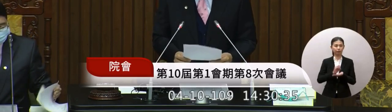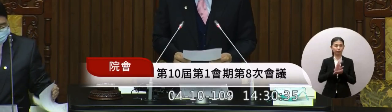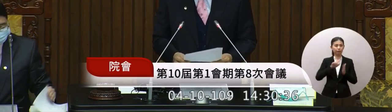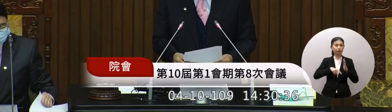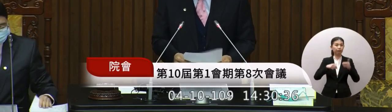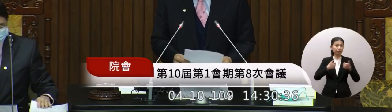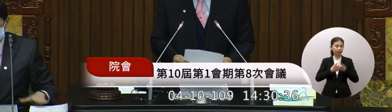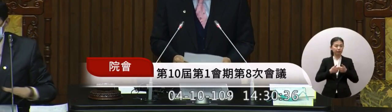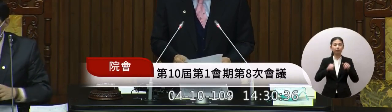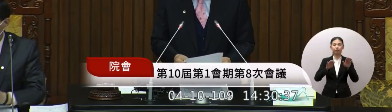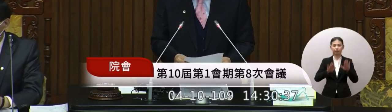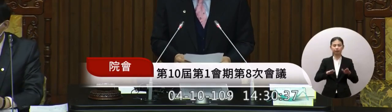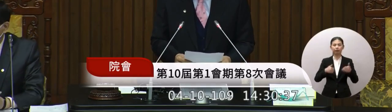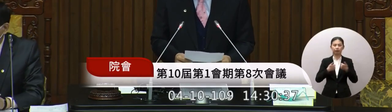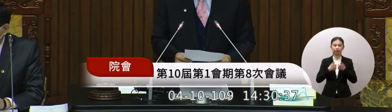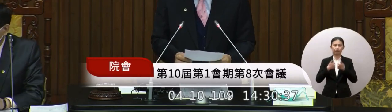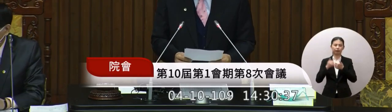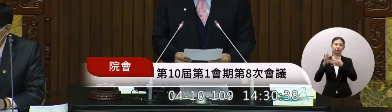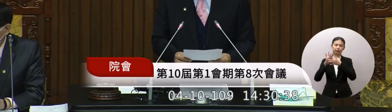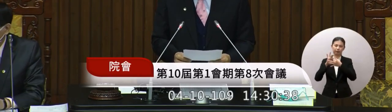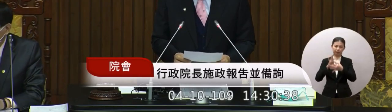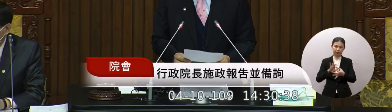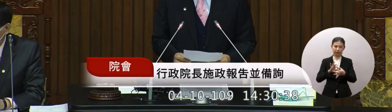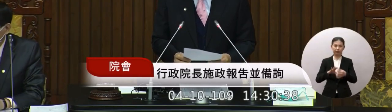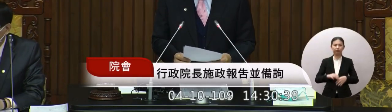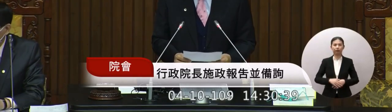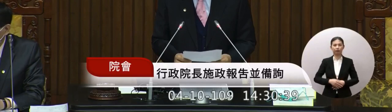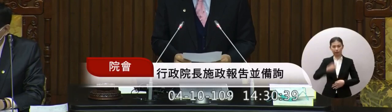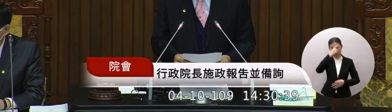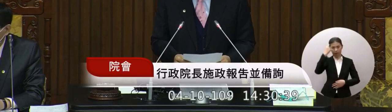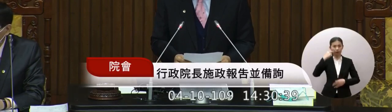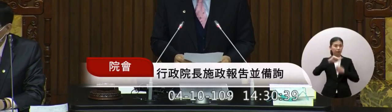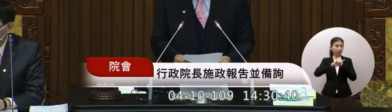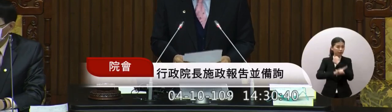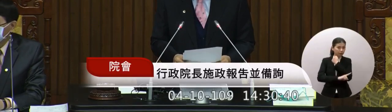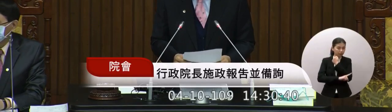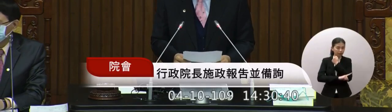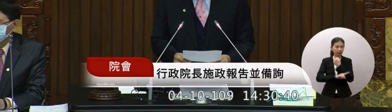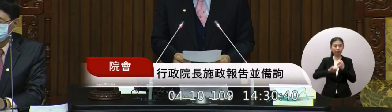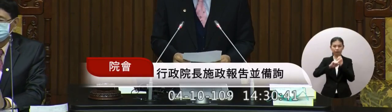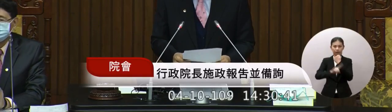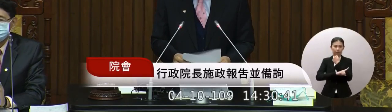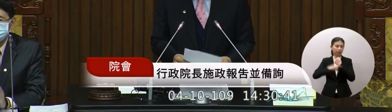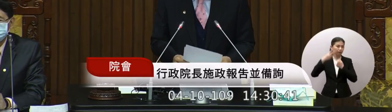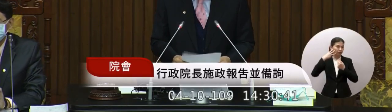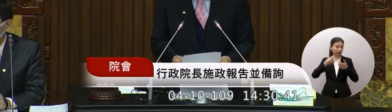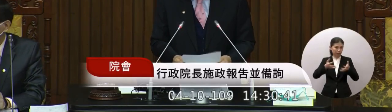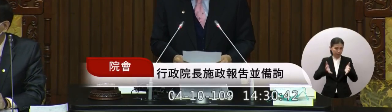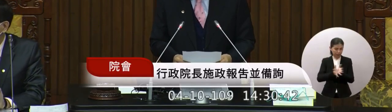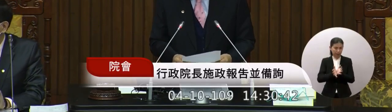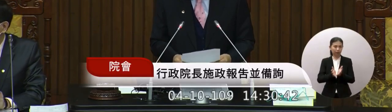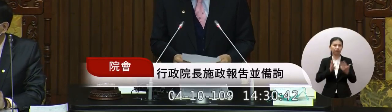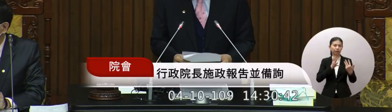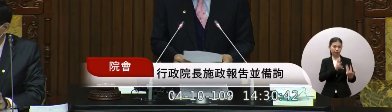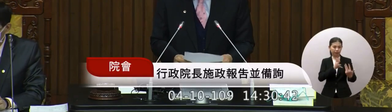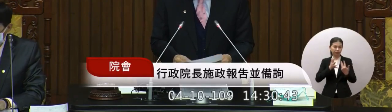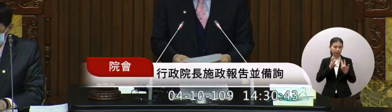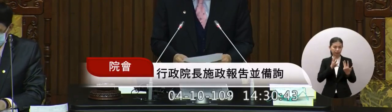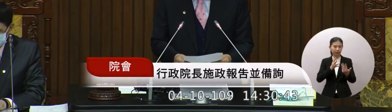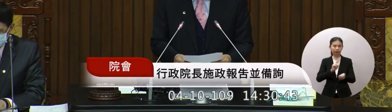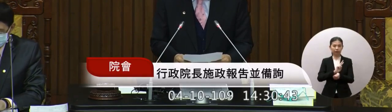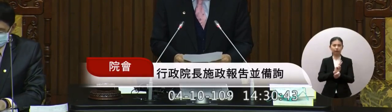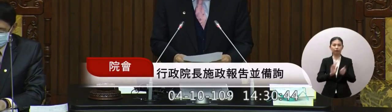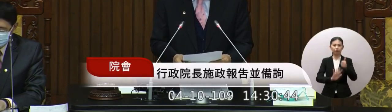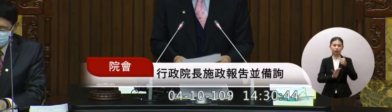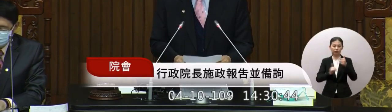告委员会现在继续开会，进行司法及法制组织执行，请林委